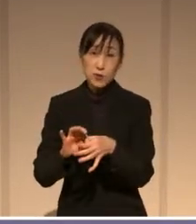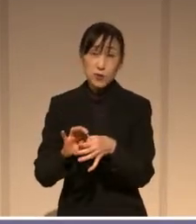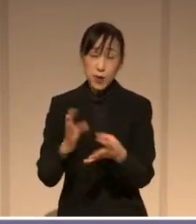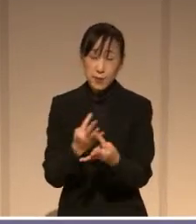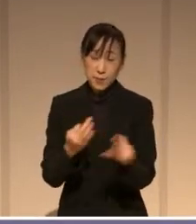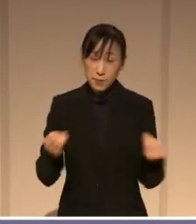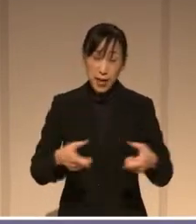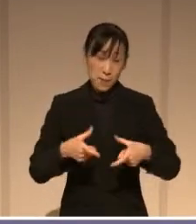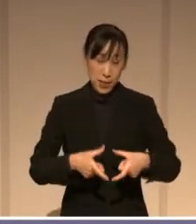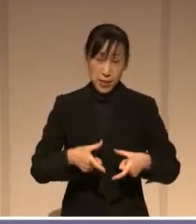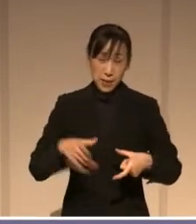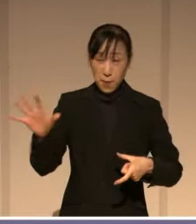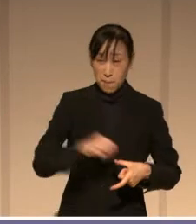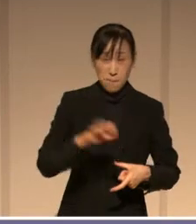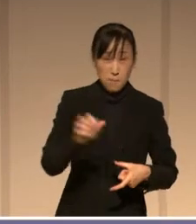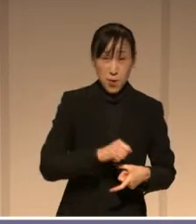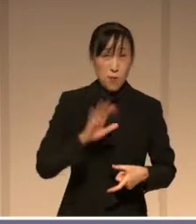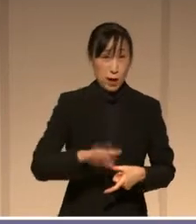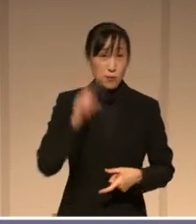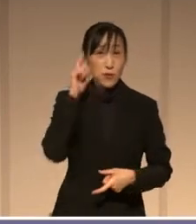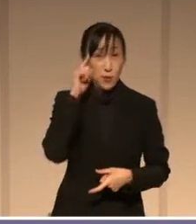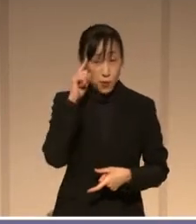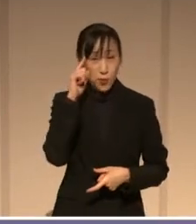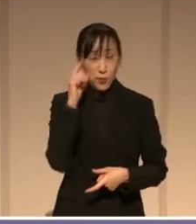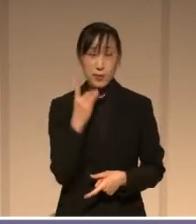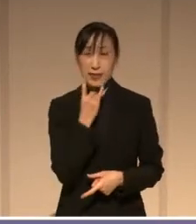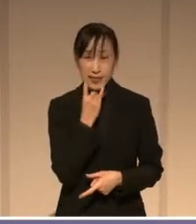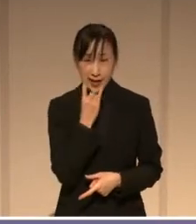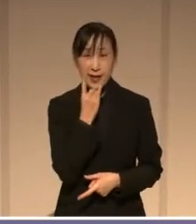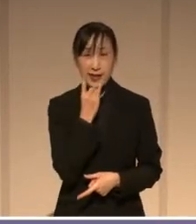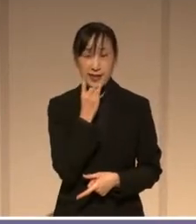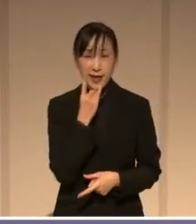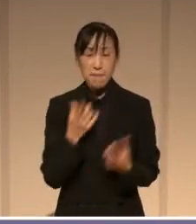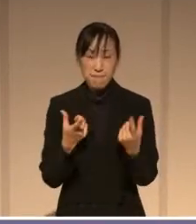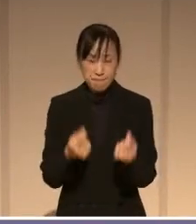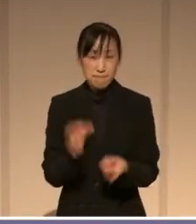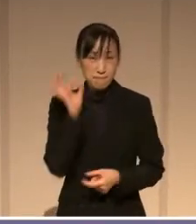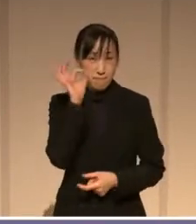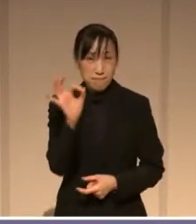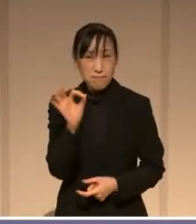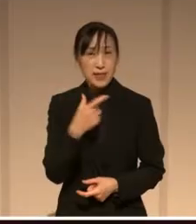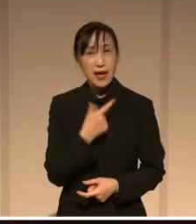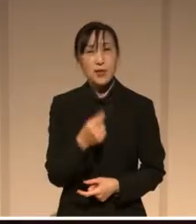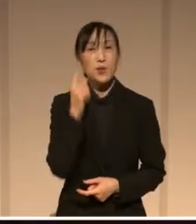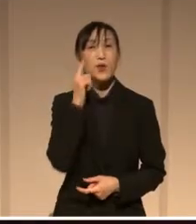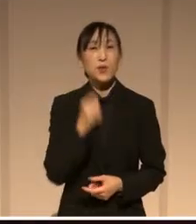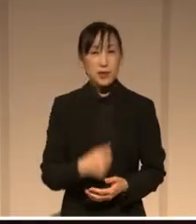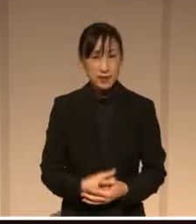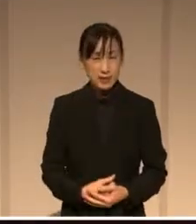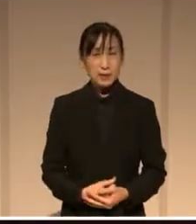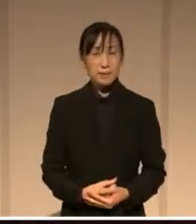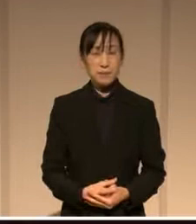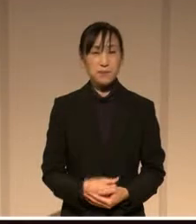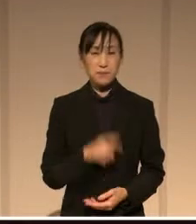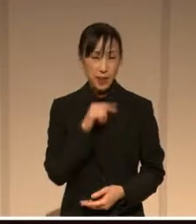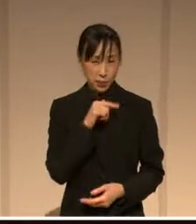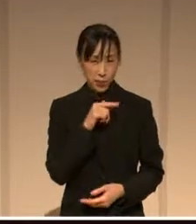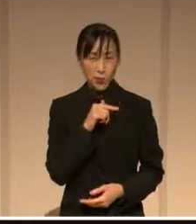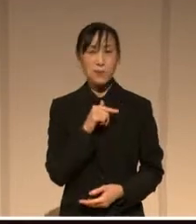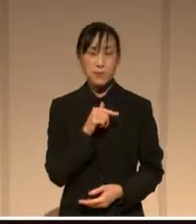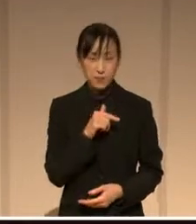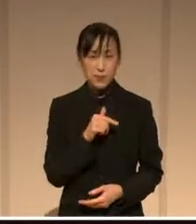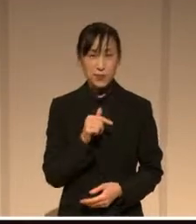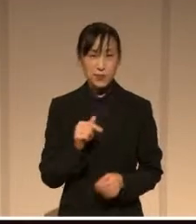思うのでそれを期待したいと思うし自分の目でちゃんと見たいと思いますぜひ今度は the こちらが観客側として一緒に